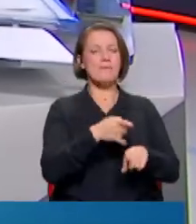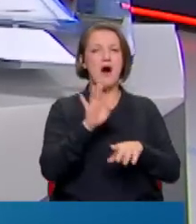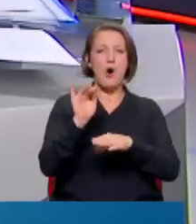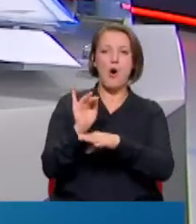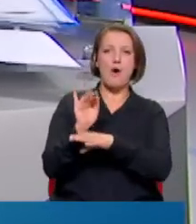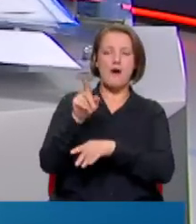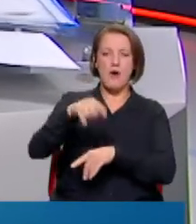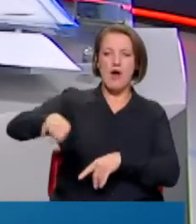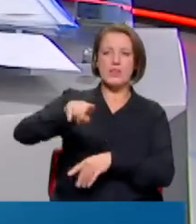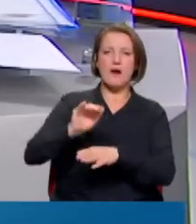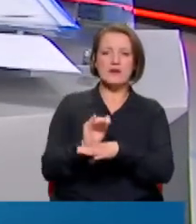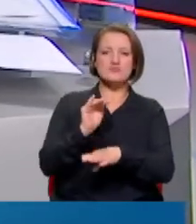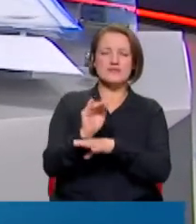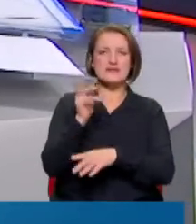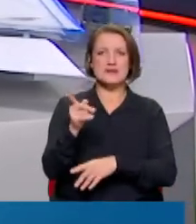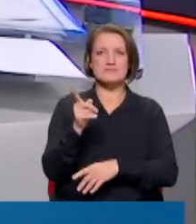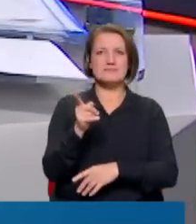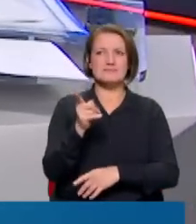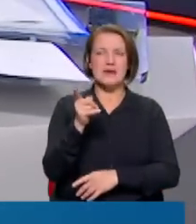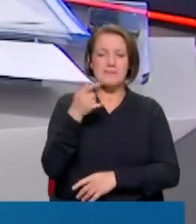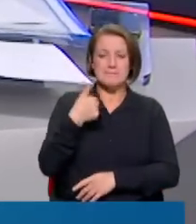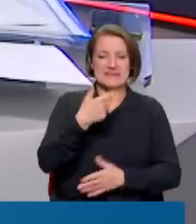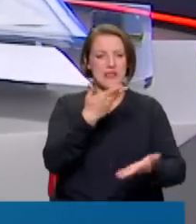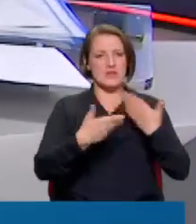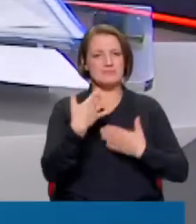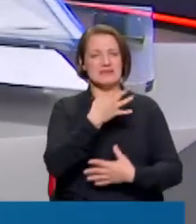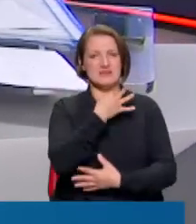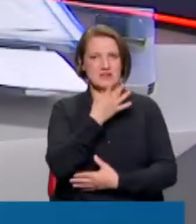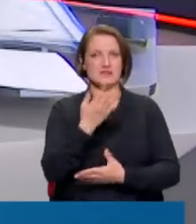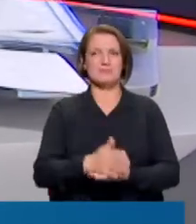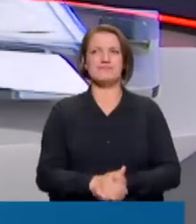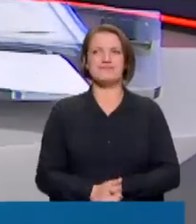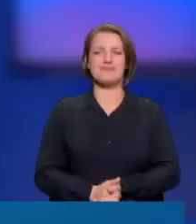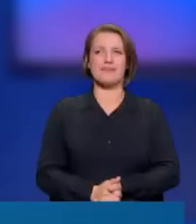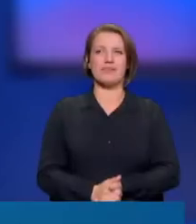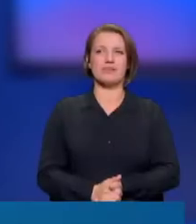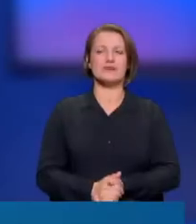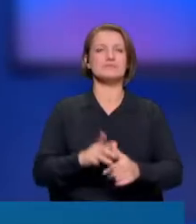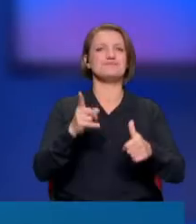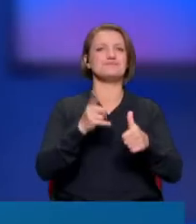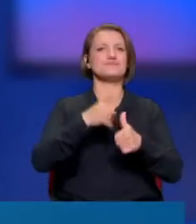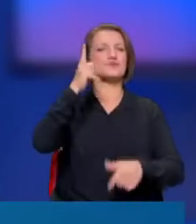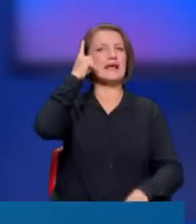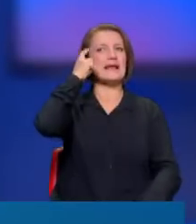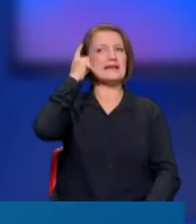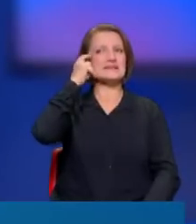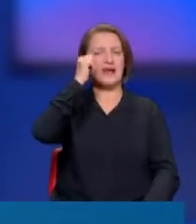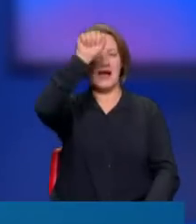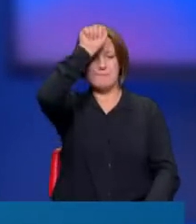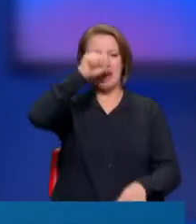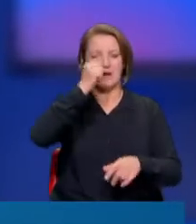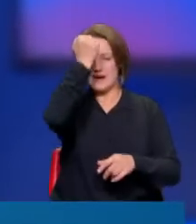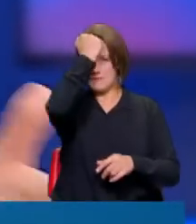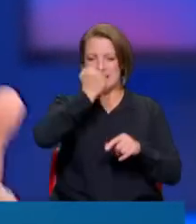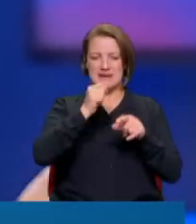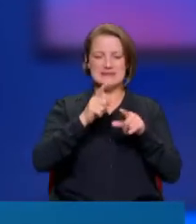yaşananı bizim gözümüzde canlandırmanın rica edece tabi hemen anlatayım Şimdi önce İsrail Hamas savaşı